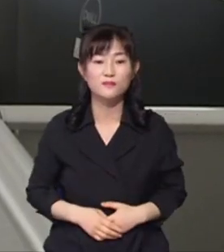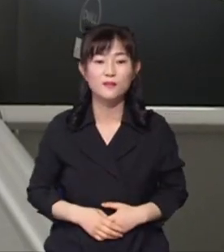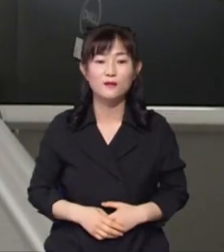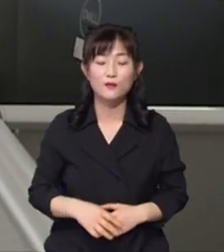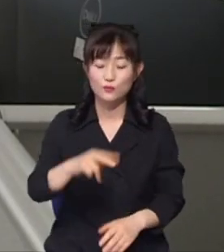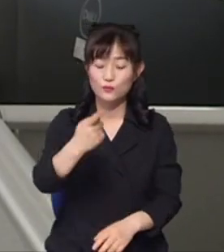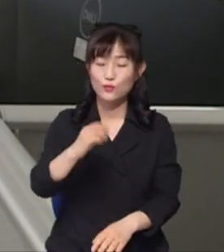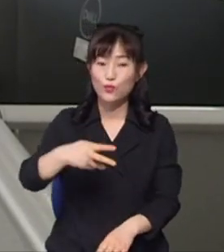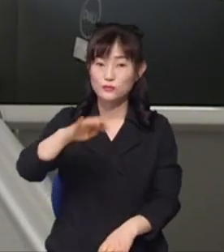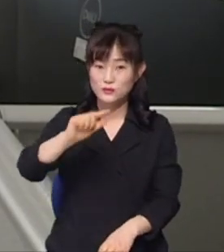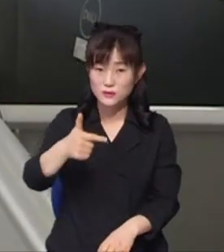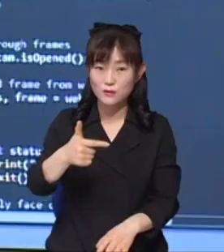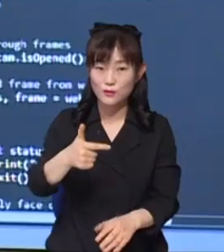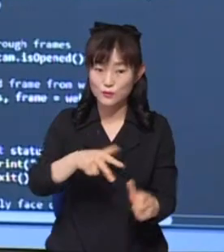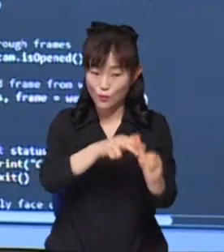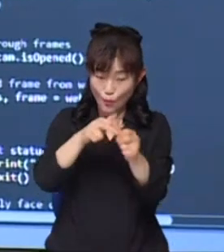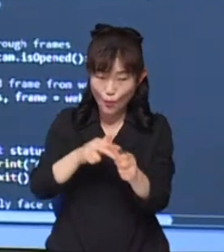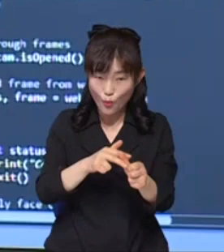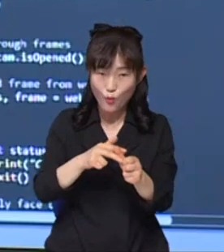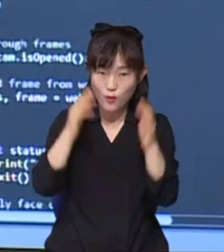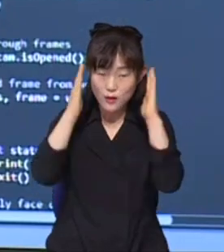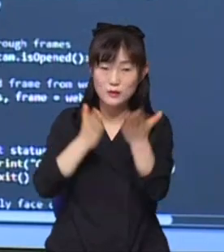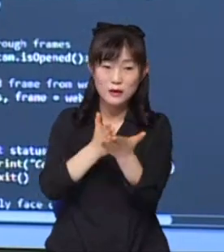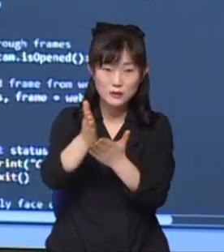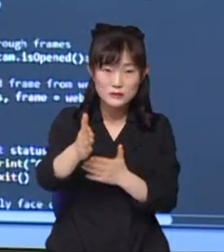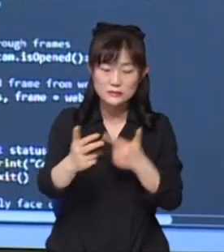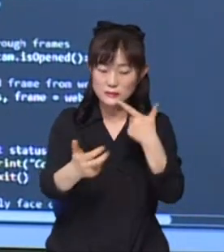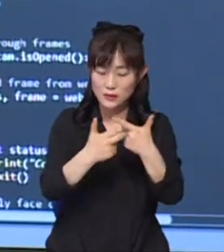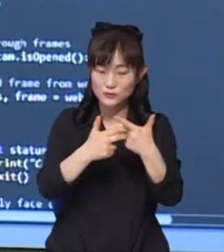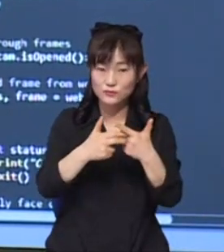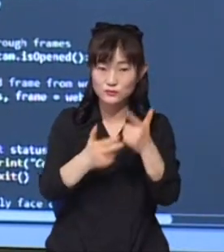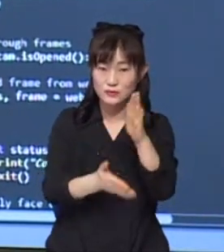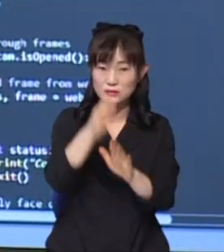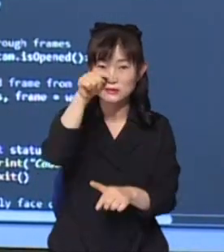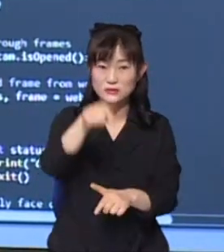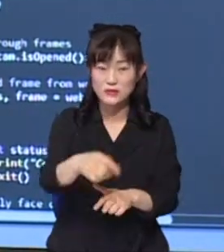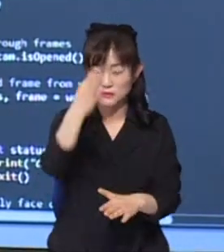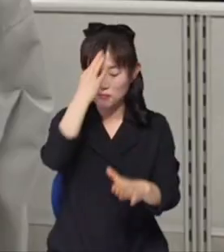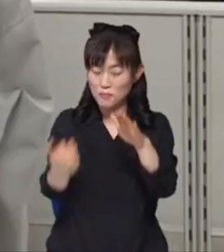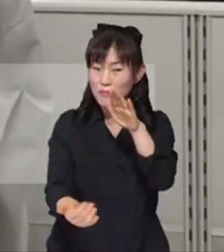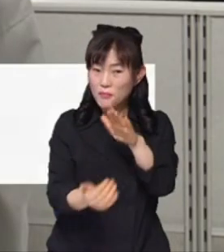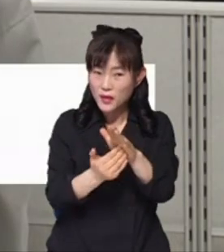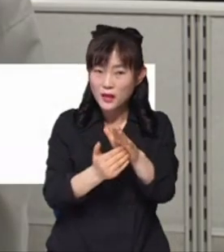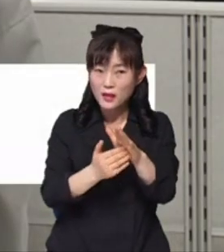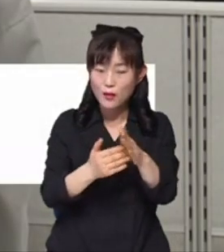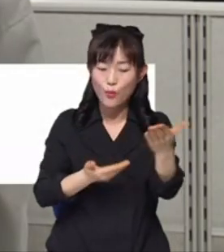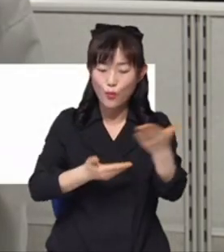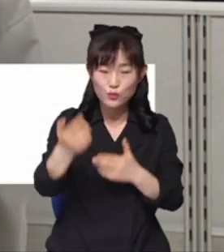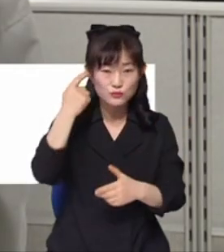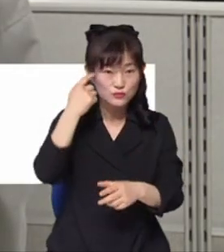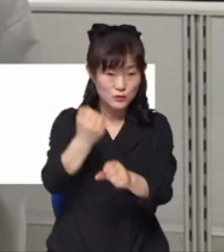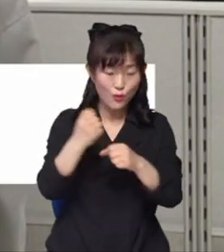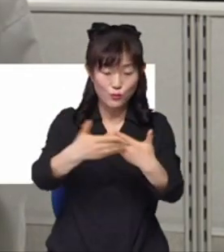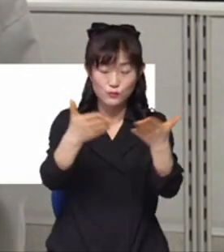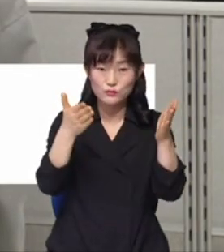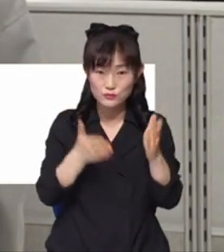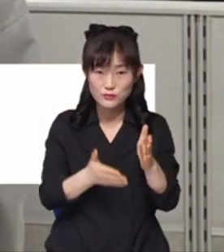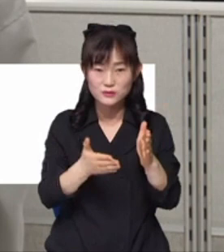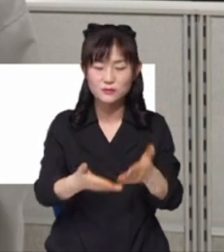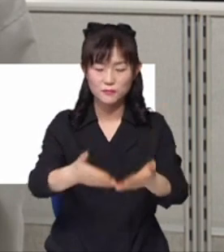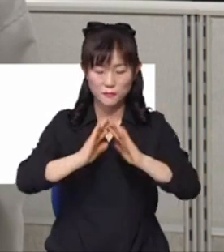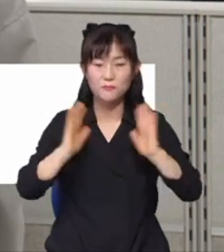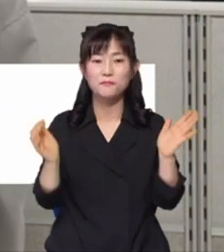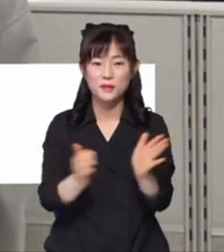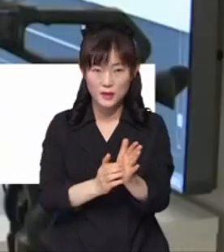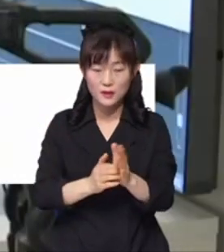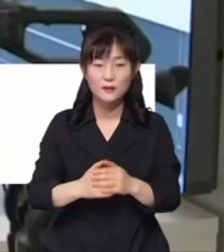동신대학교 정보보안학과는 지난 2020년 빛가람 혁신도시에 첨단 시설을 갖춘 공유연구실, 일명 메이커스페이스를